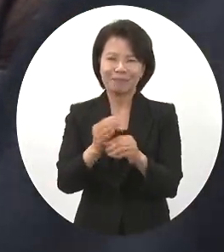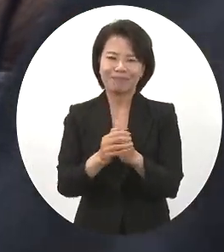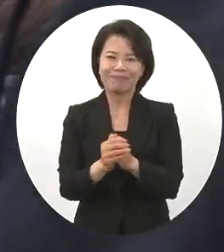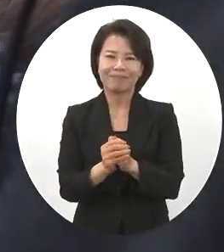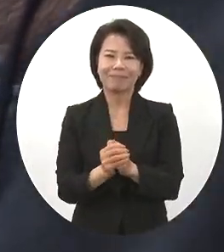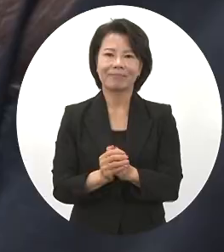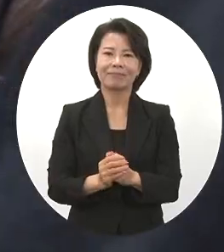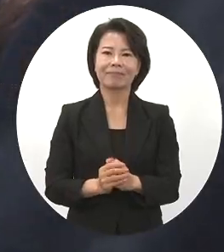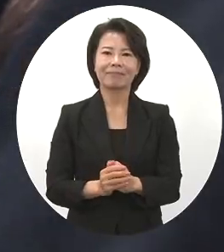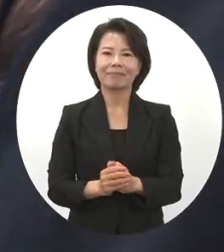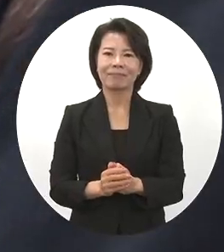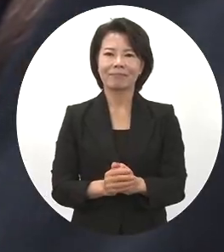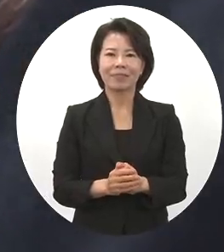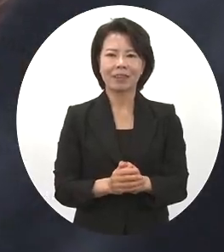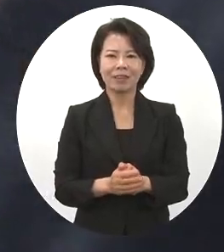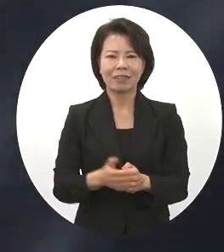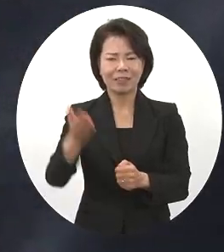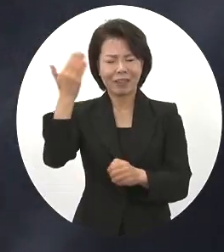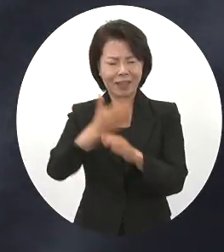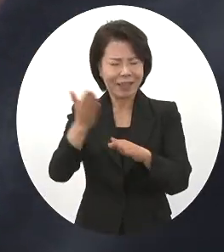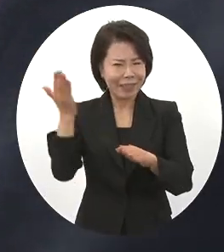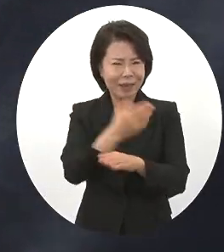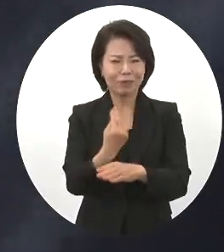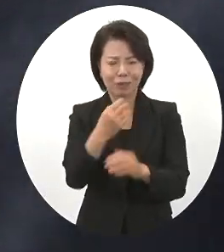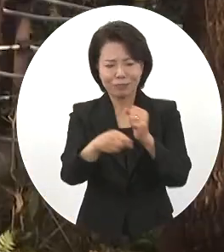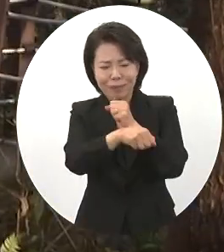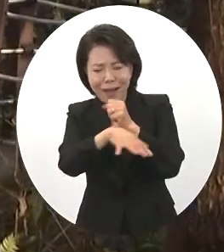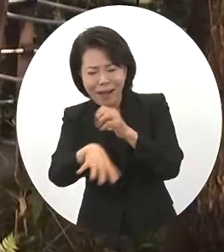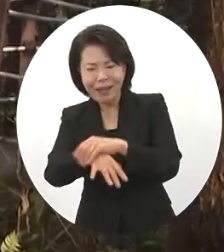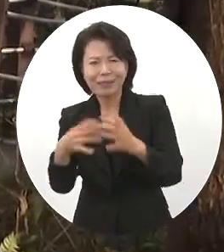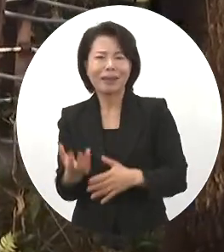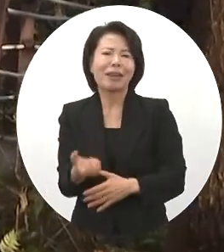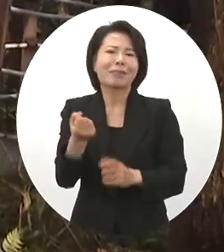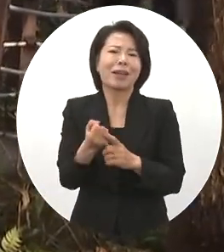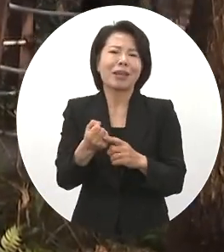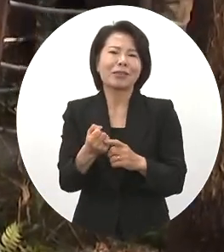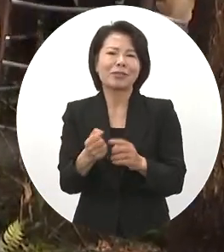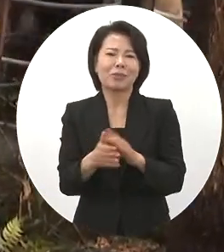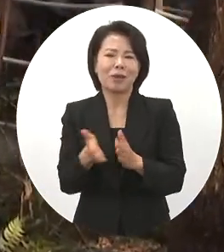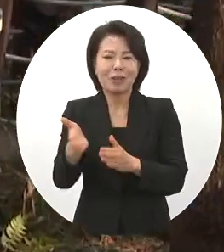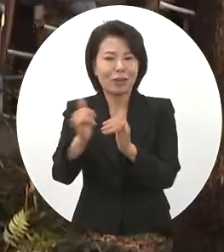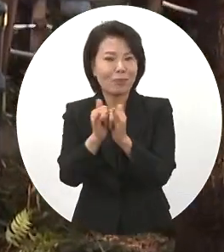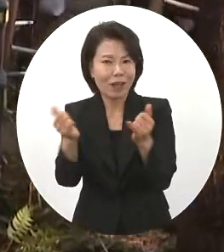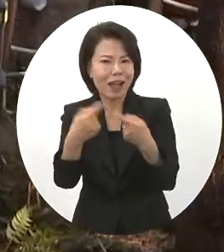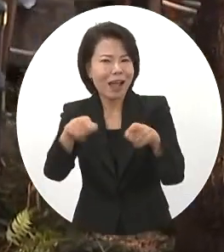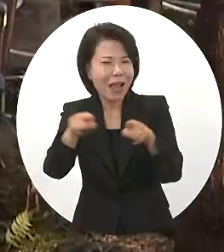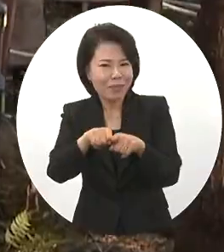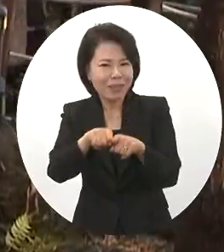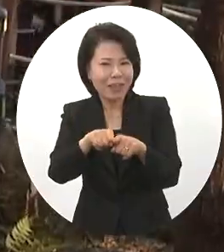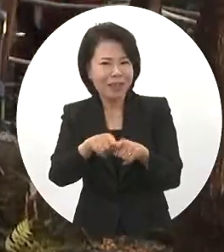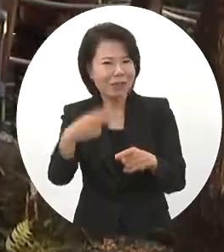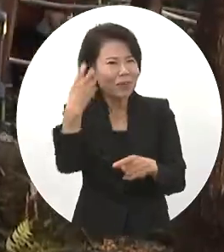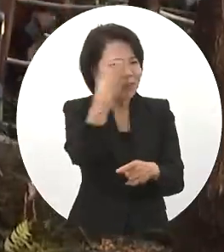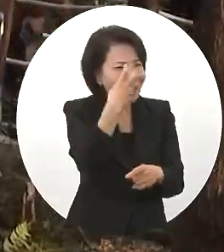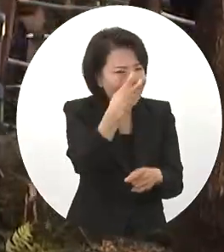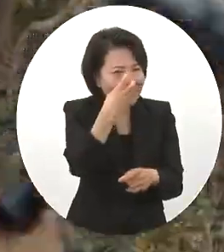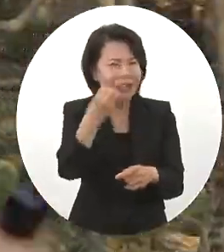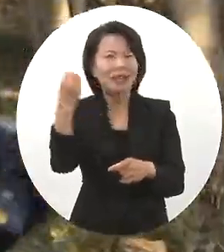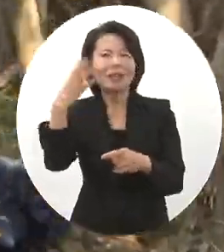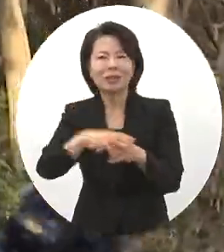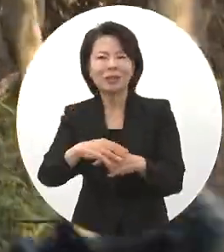운영합니다. 태고의 생태를 간직한 곶자왈 숲에서 산림복지 전문가와 함께 식생